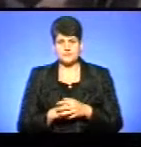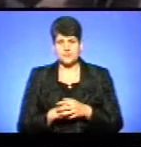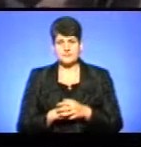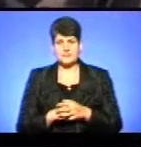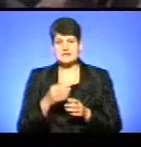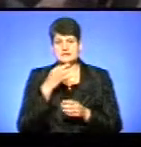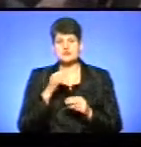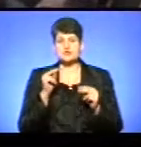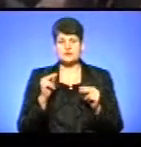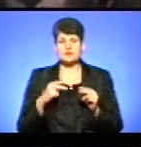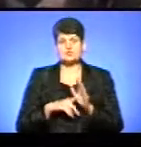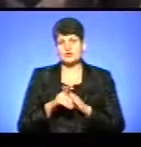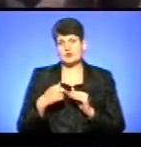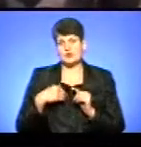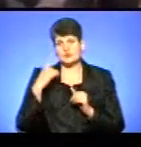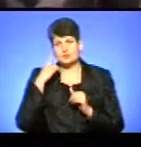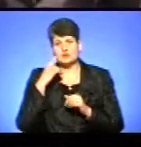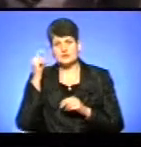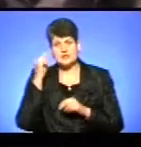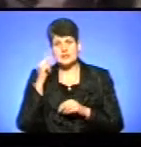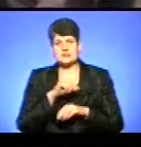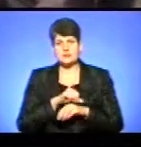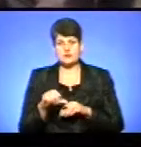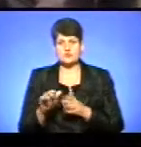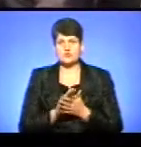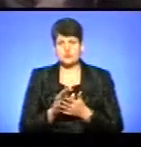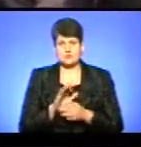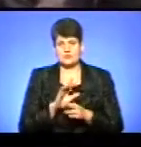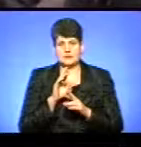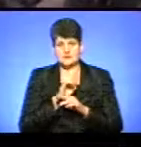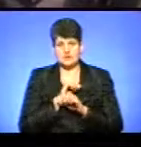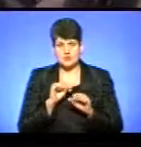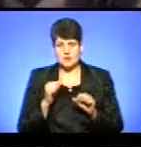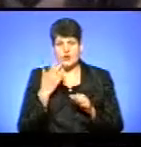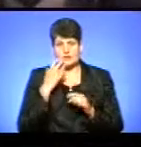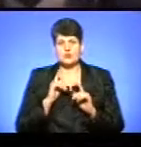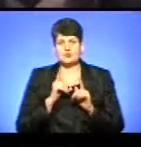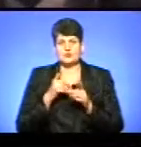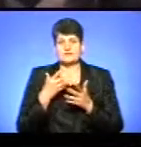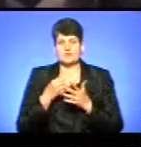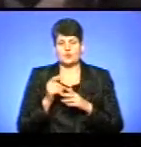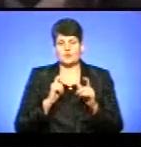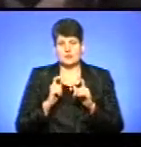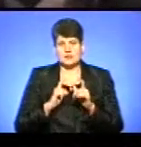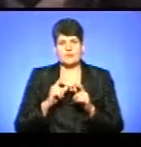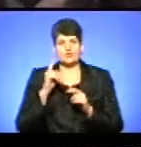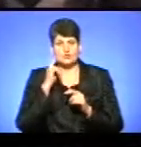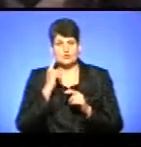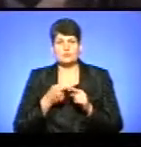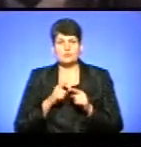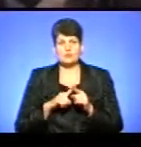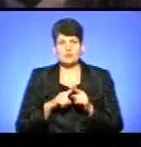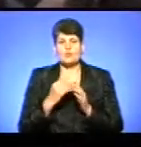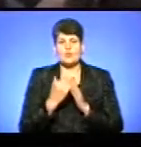Скажу чесно, що спочатку я думала, що навчатись за кордоном безкоштовно є нереально. Проте, коли я поступила в свій університет, я почула про дану програму